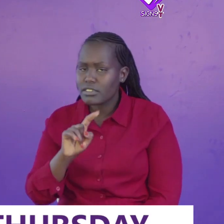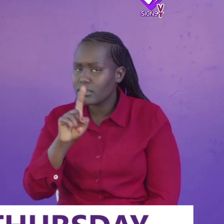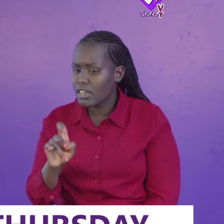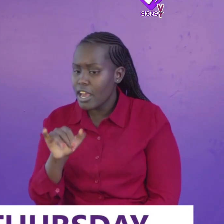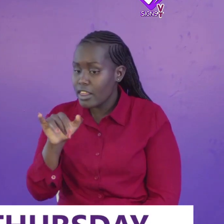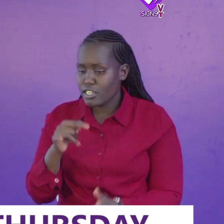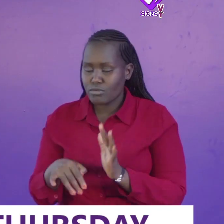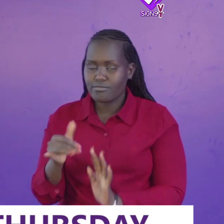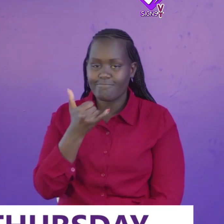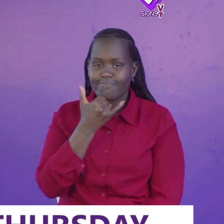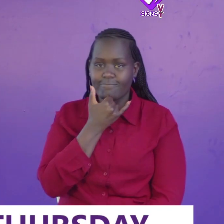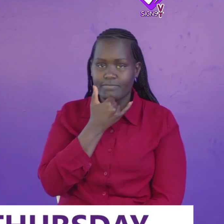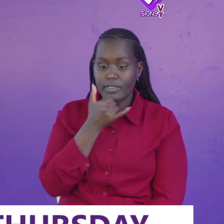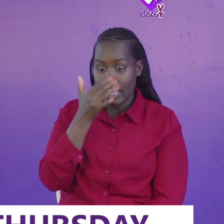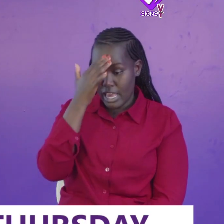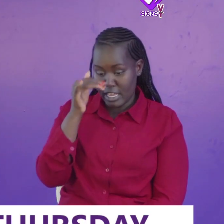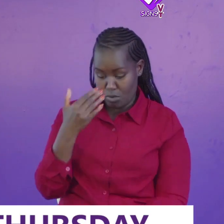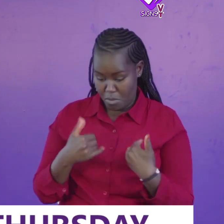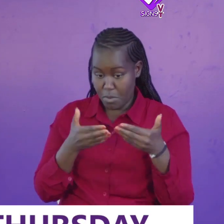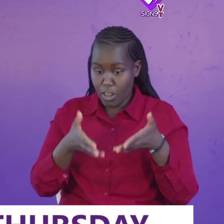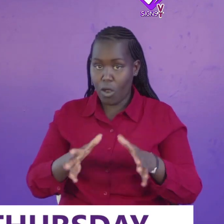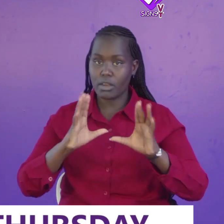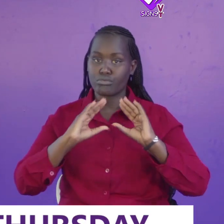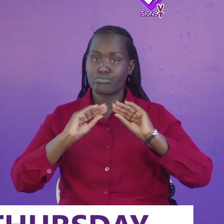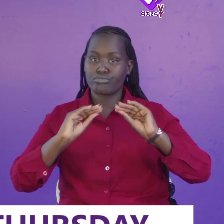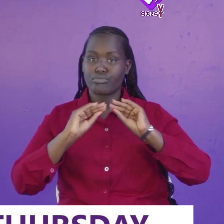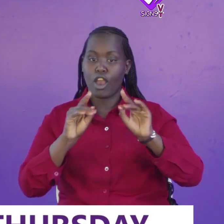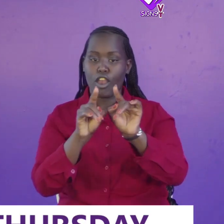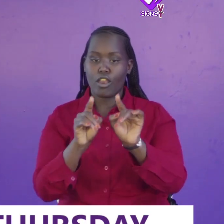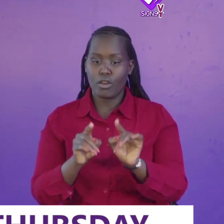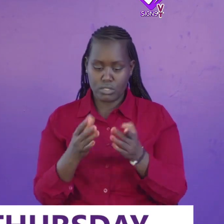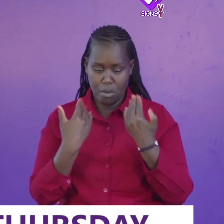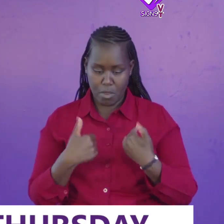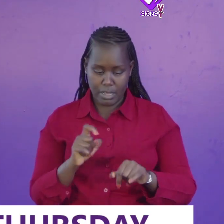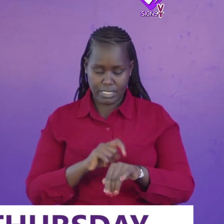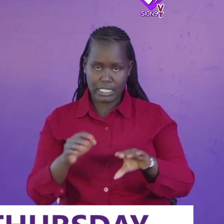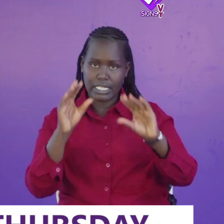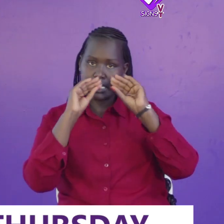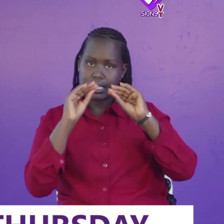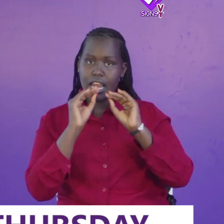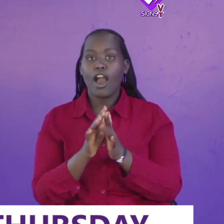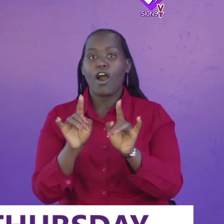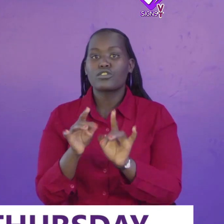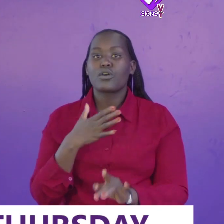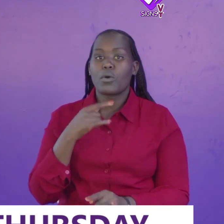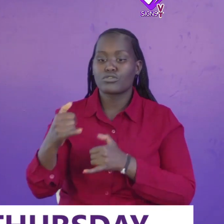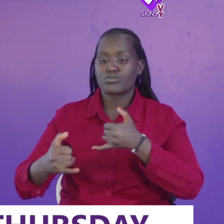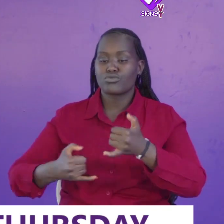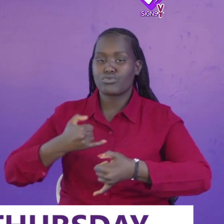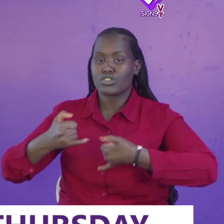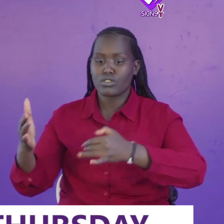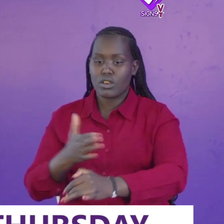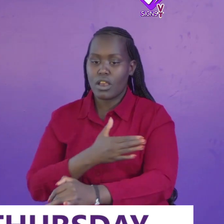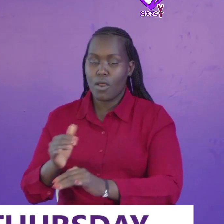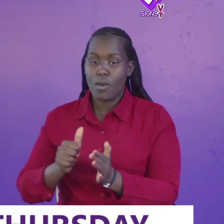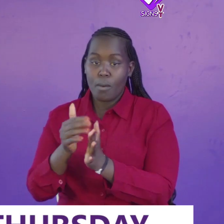is wrong. That's why I'm here to educate you today. Na pia as I educate you, pia nataka muenjoy muziki. My producer Kamau,